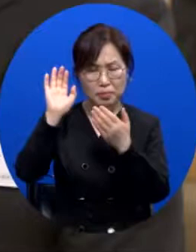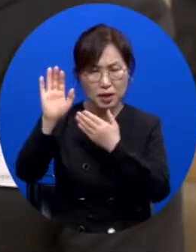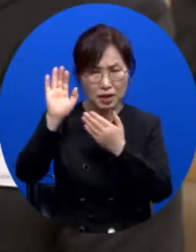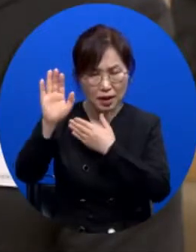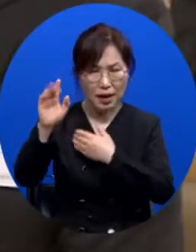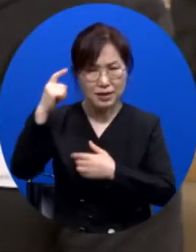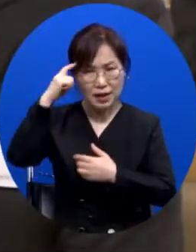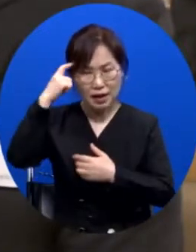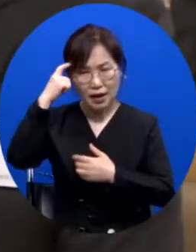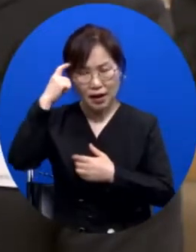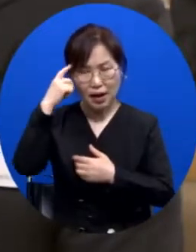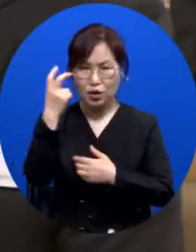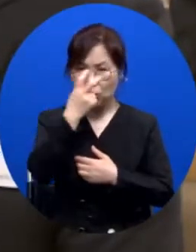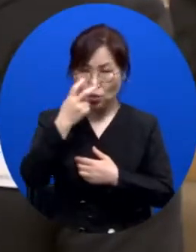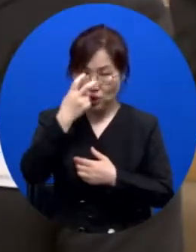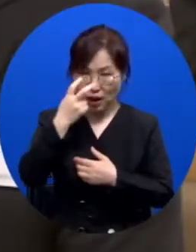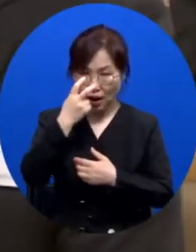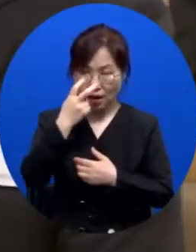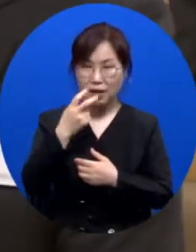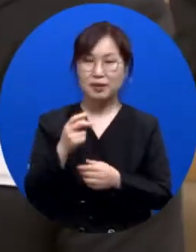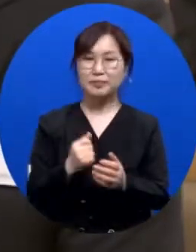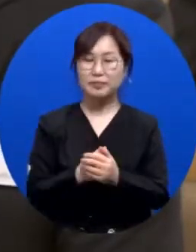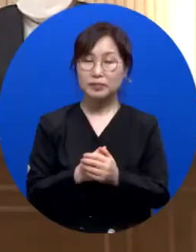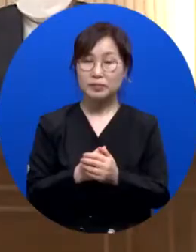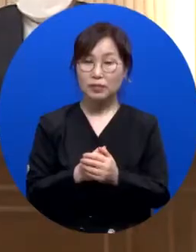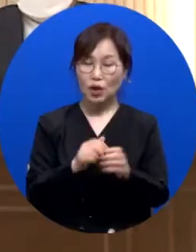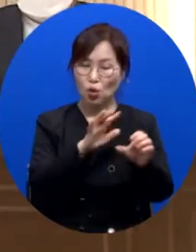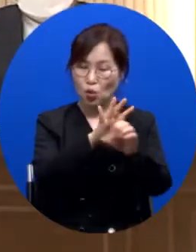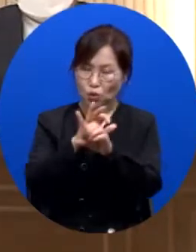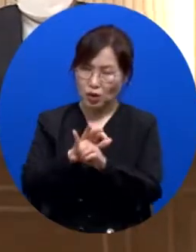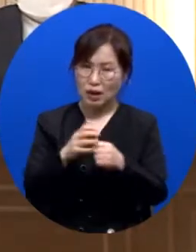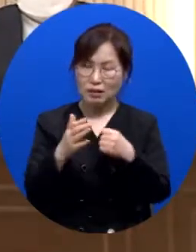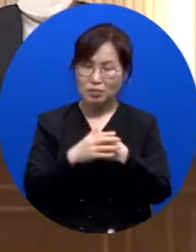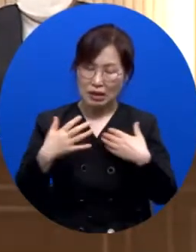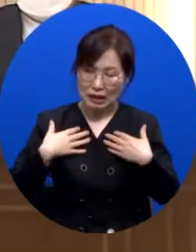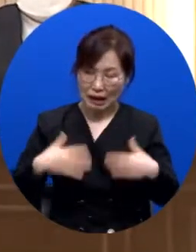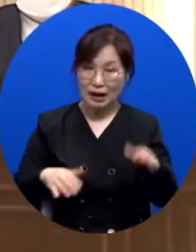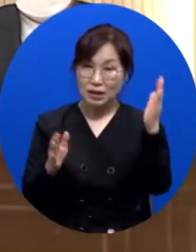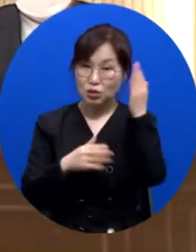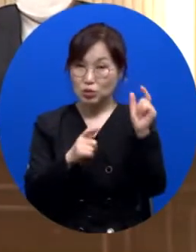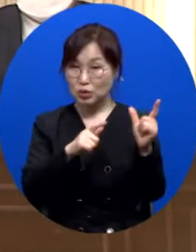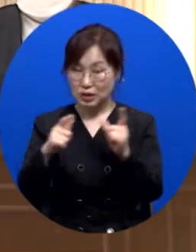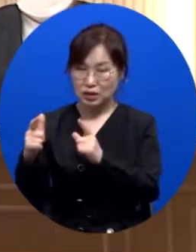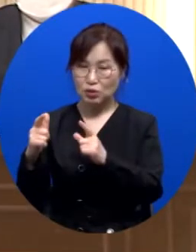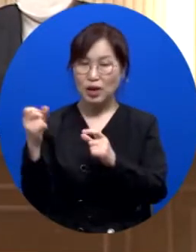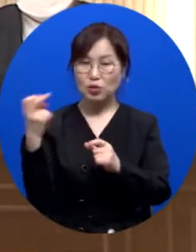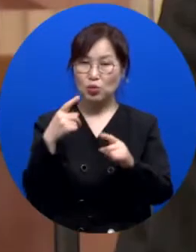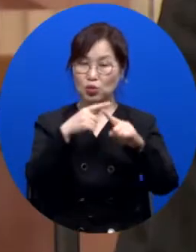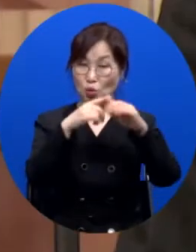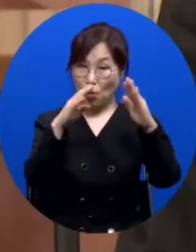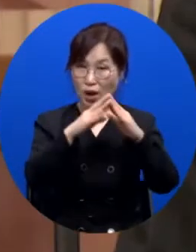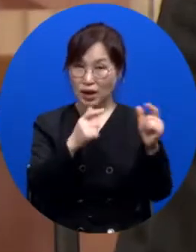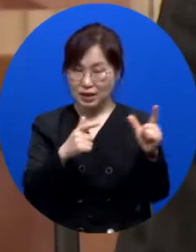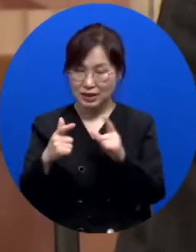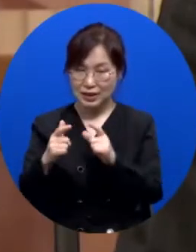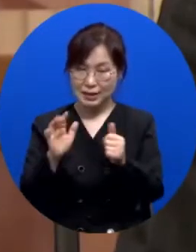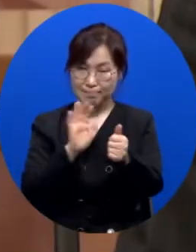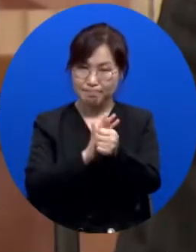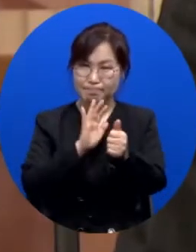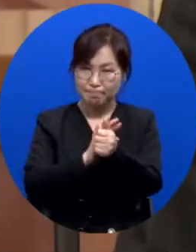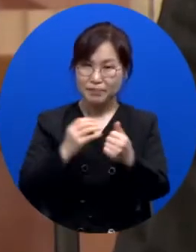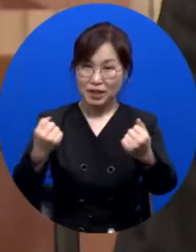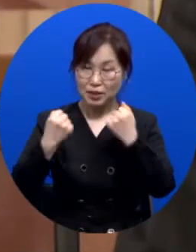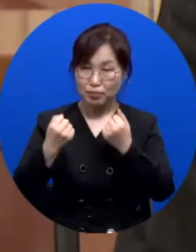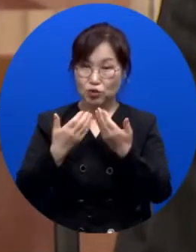발표했습니다 소강석 총회장은 홀은 알기로 힘을 잃고 있는 청소년들과 교회의 자그만 힘과 대안이 되기 위해